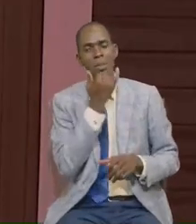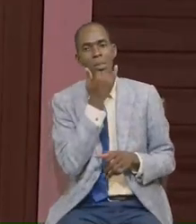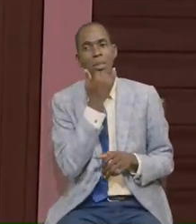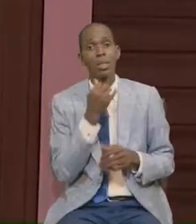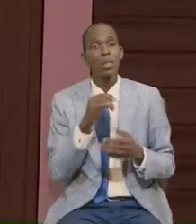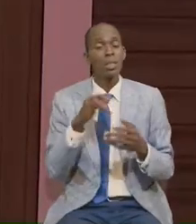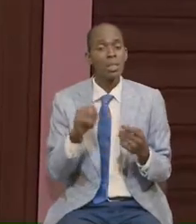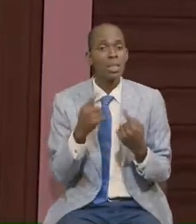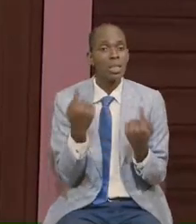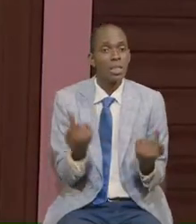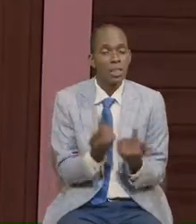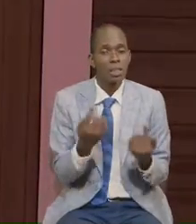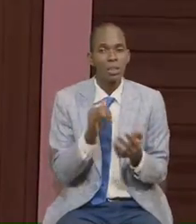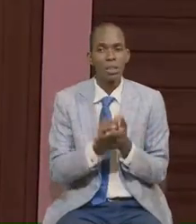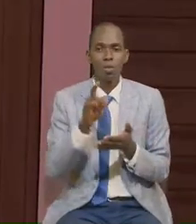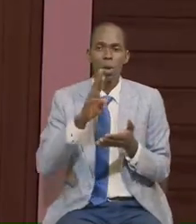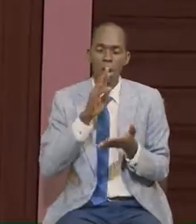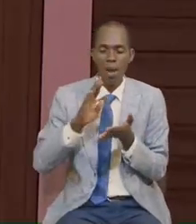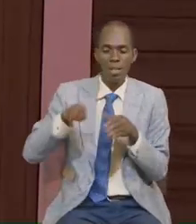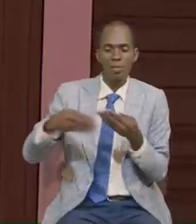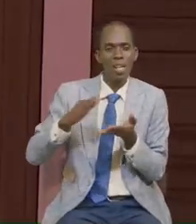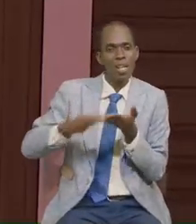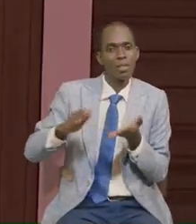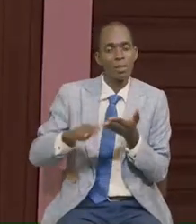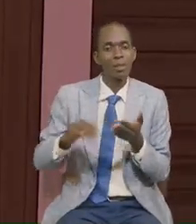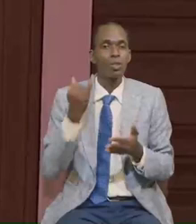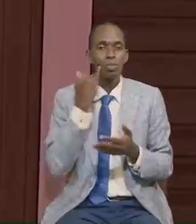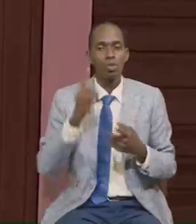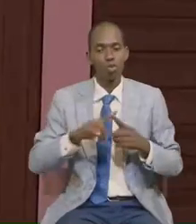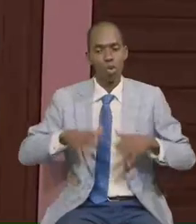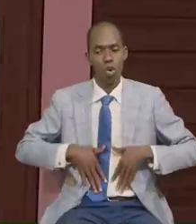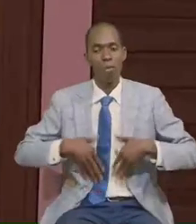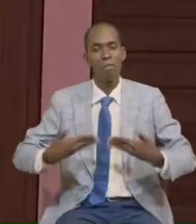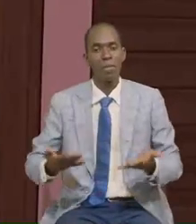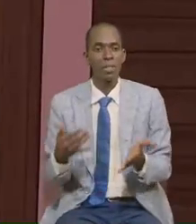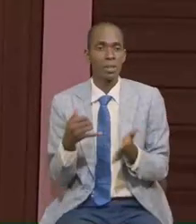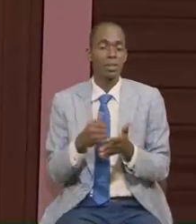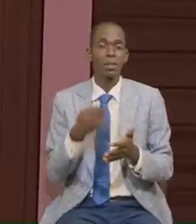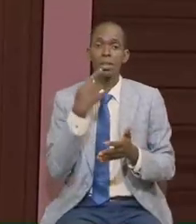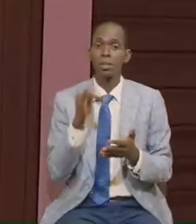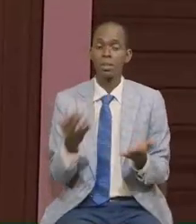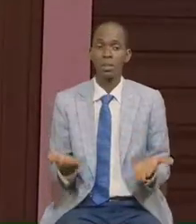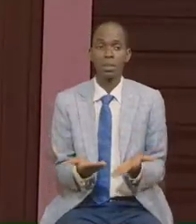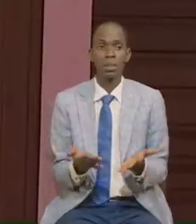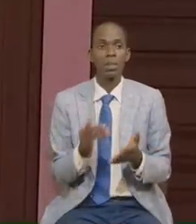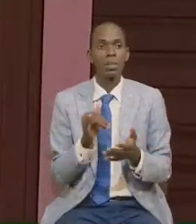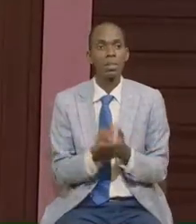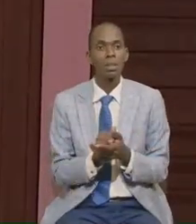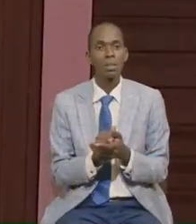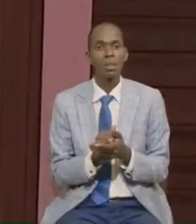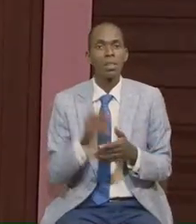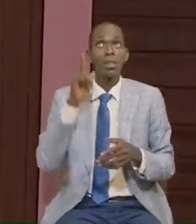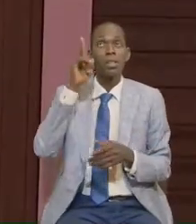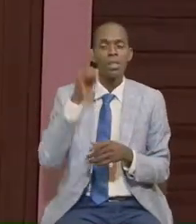que tu laisses que tu excuses au lieu de le confesser alors il dit afin de racheter d'autres